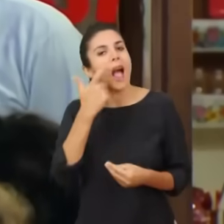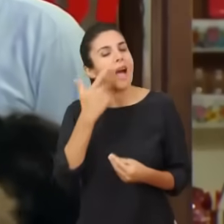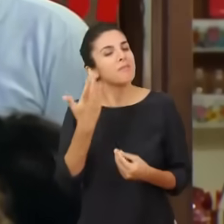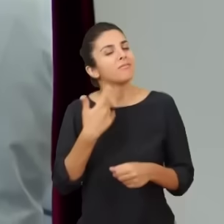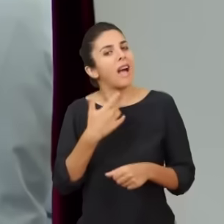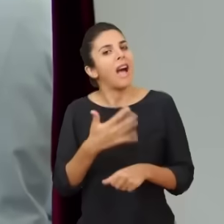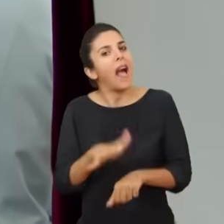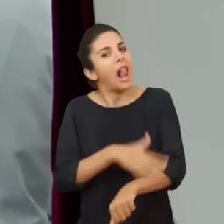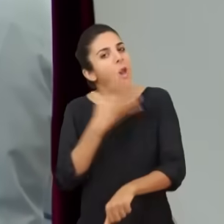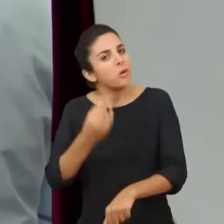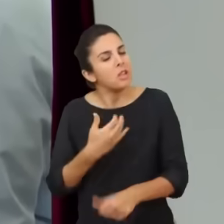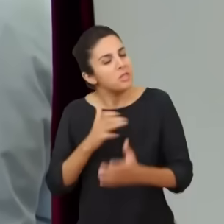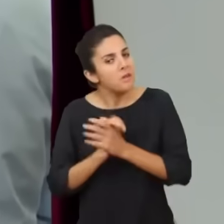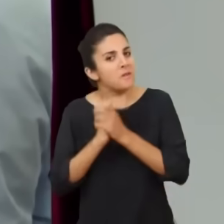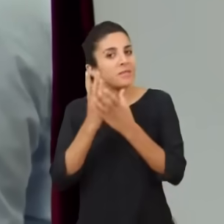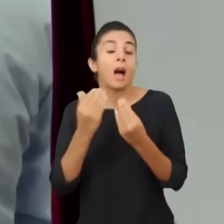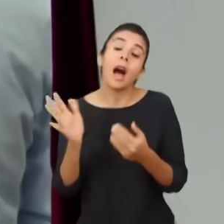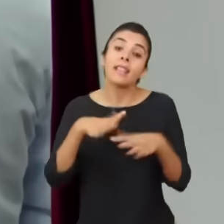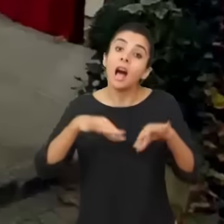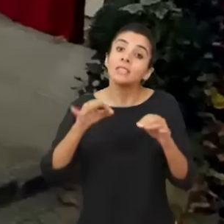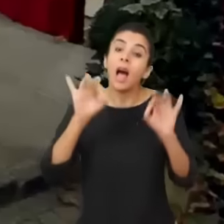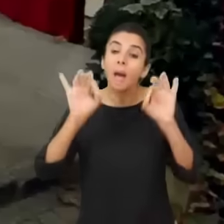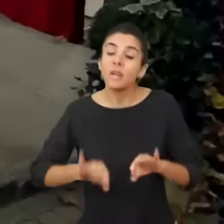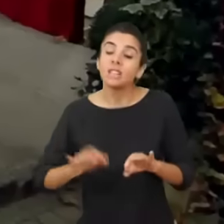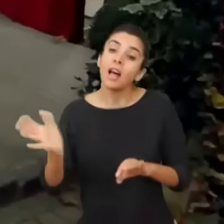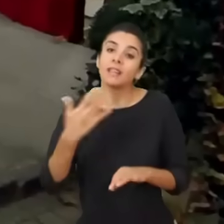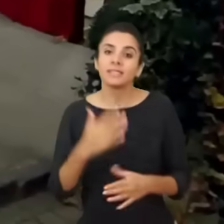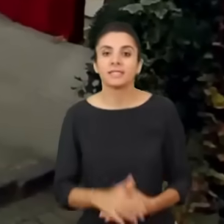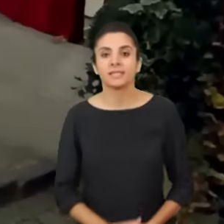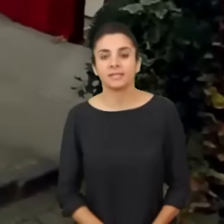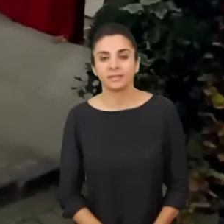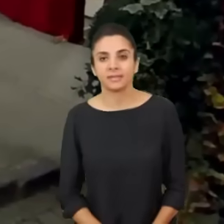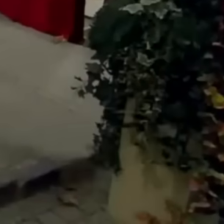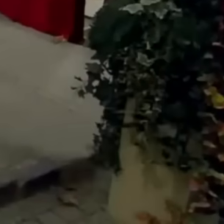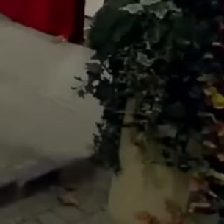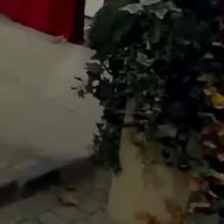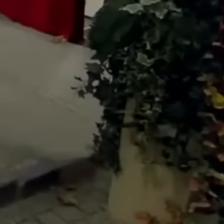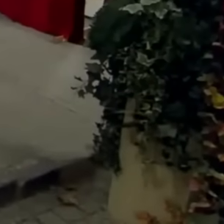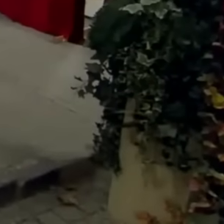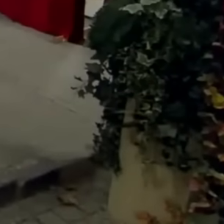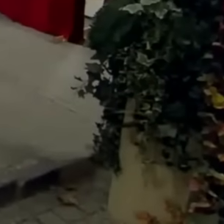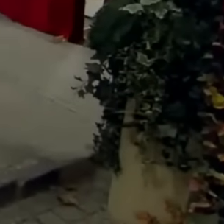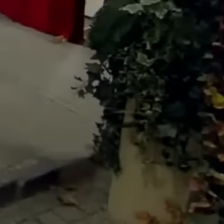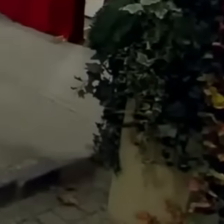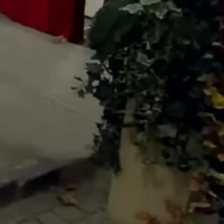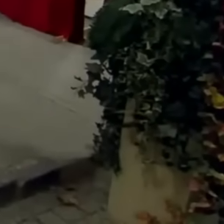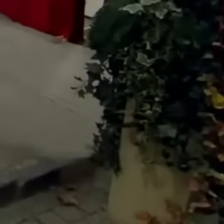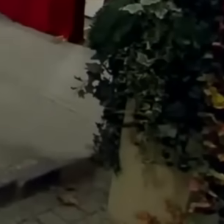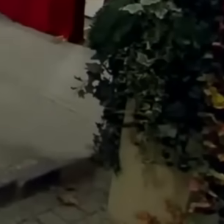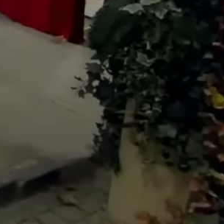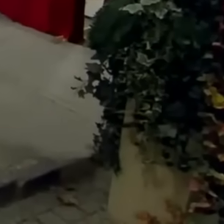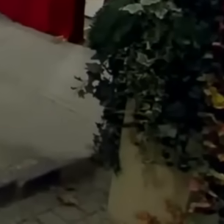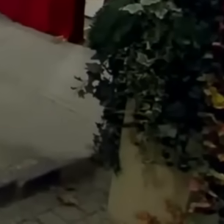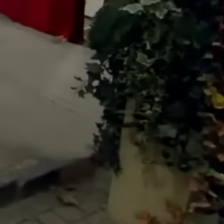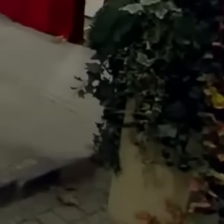çok takdir ettim. O zaman hadi abi hazırlanalım, bir an önce başlayalım ya. Hadi. Hadi hadi oğlum, hadi. Nevzat perdenin arkasına geçti.